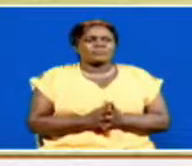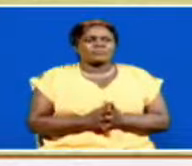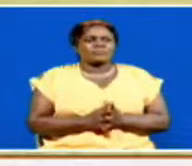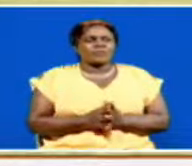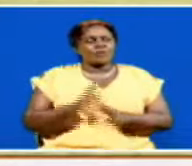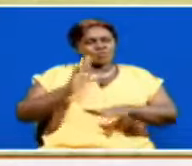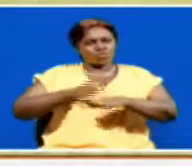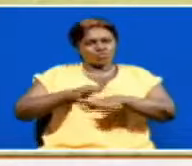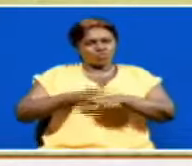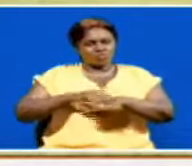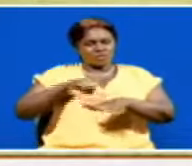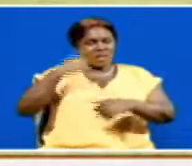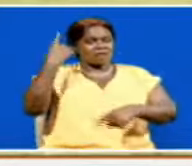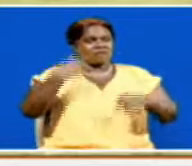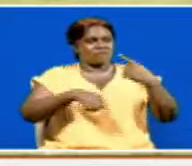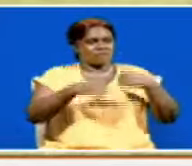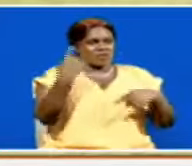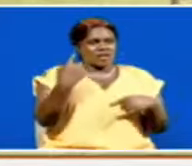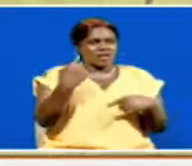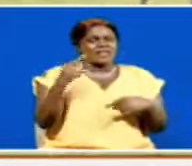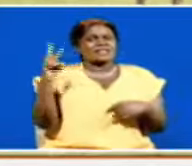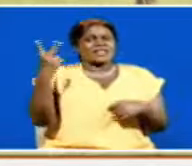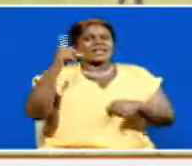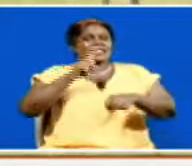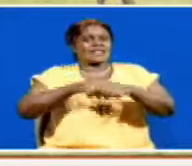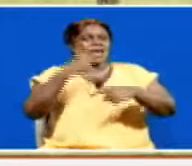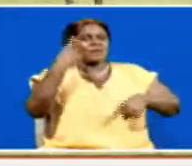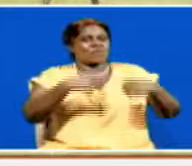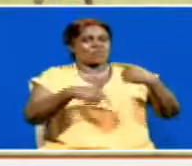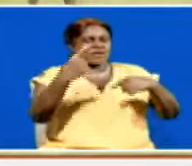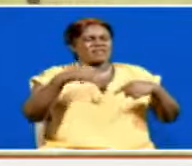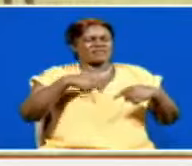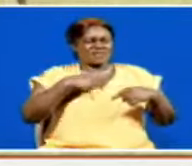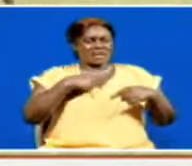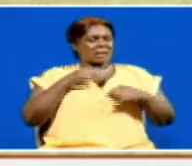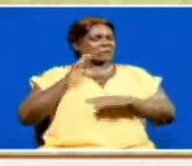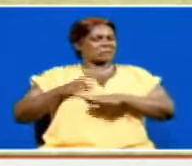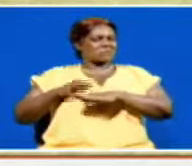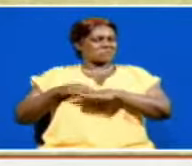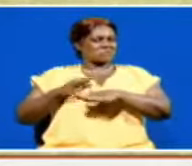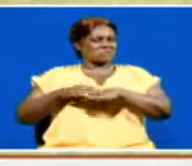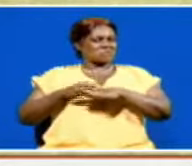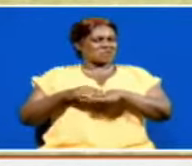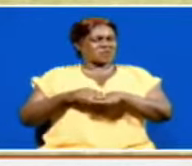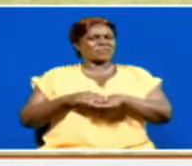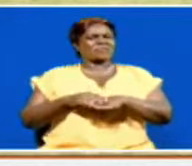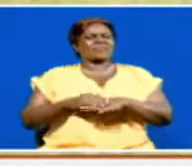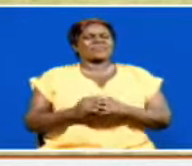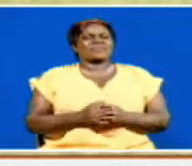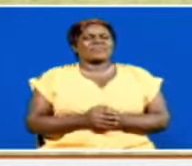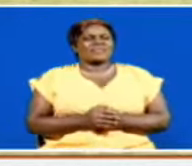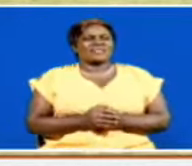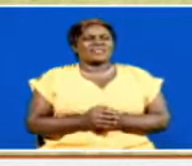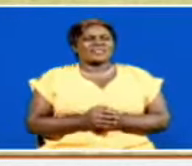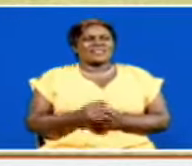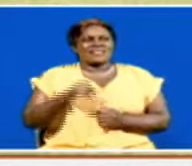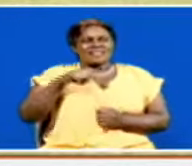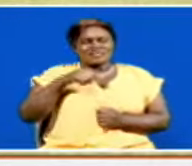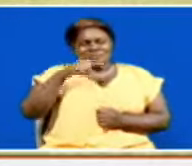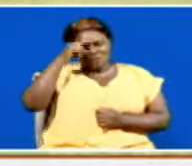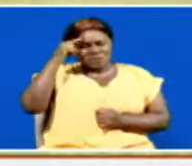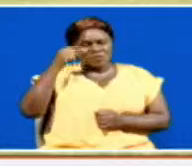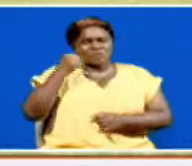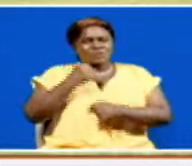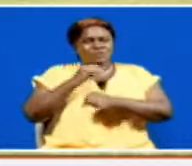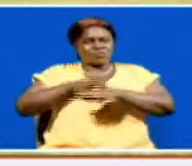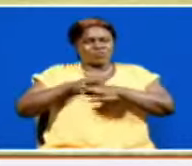sababu kwanza tumekuwa washindi, imekuwa mara yetu ya pili kushinda, so tuna feel privileged sana, tunasikia vizuri sana because tumeweza kuchukua